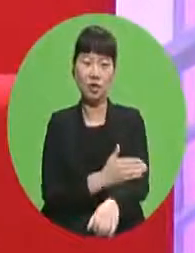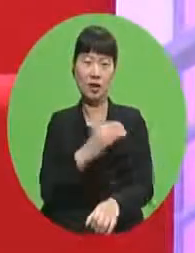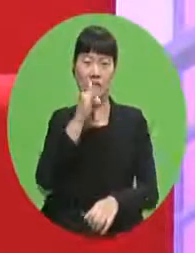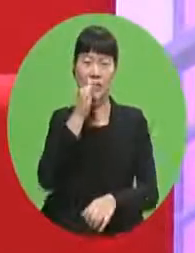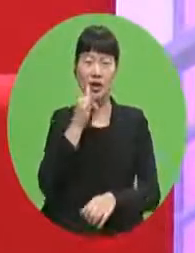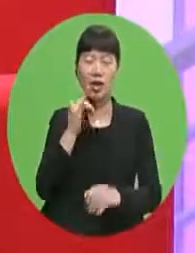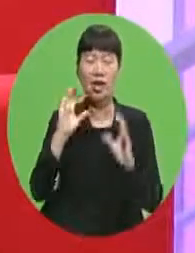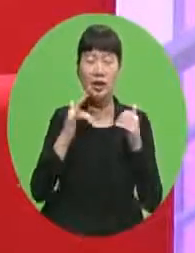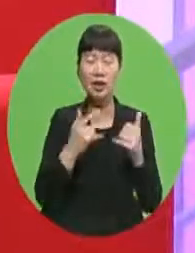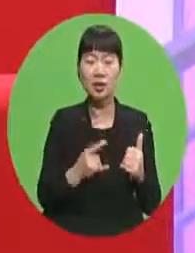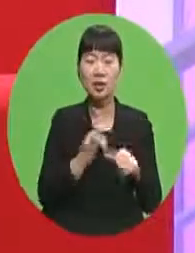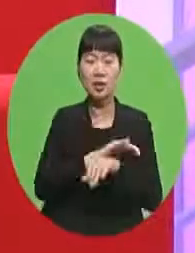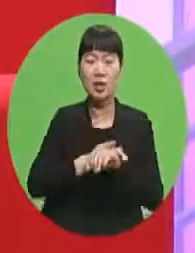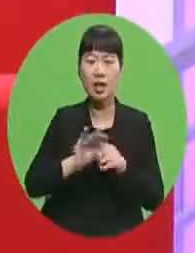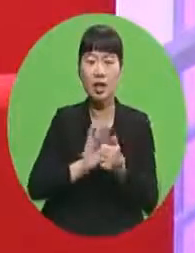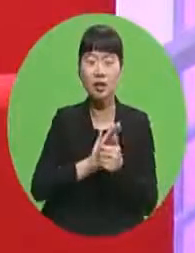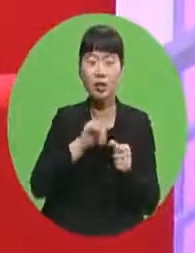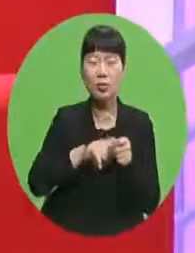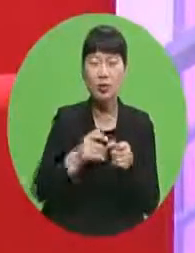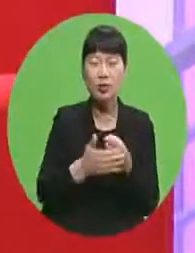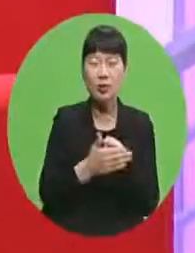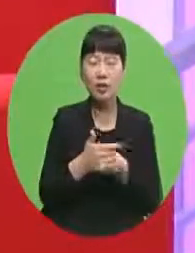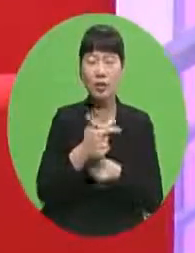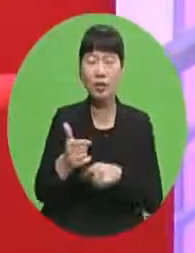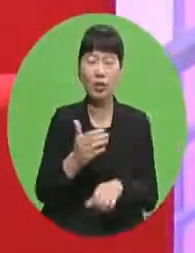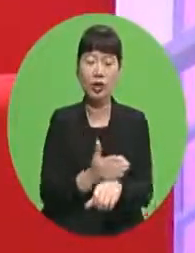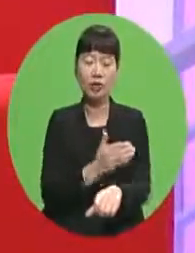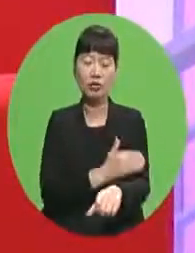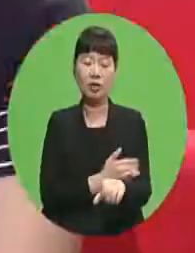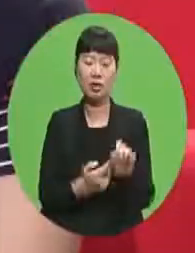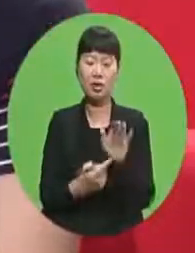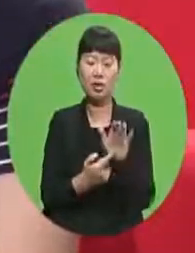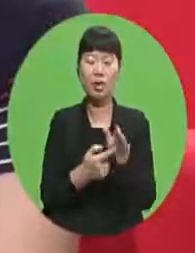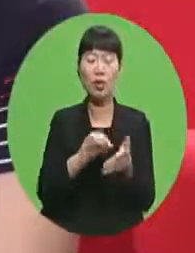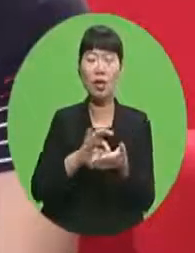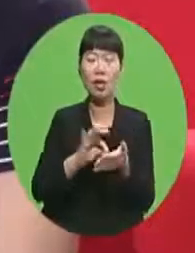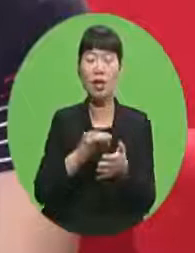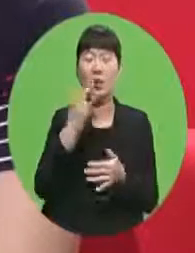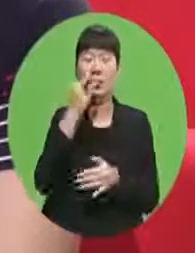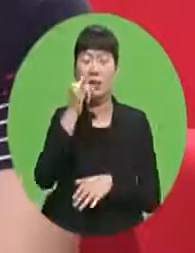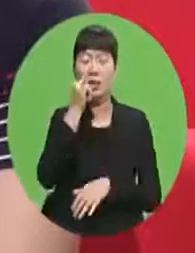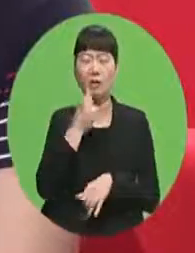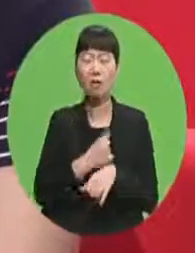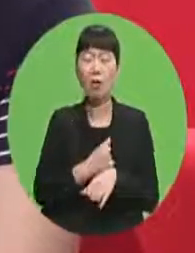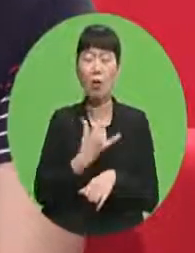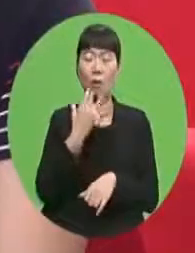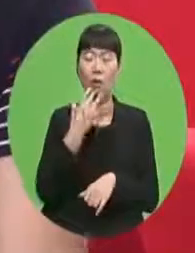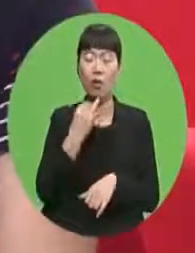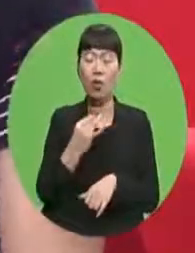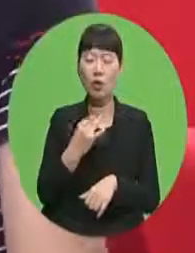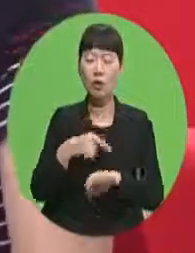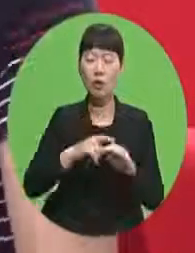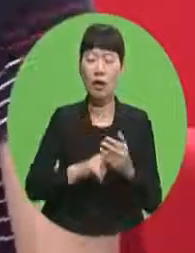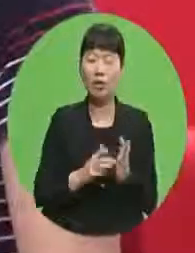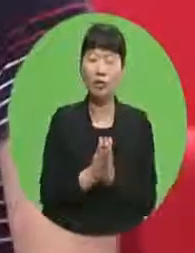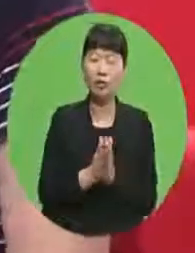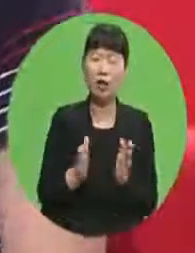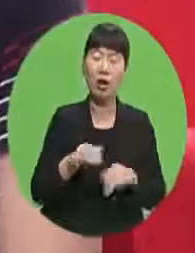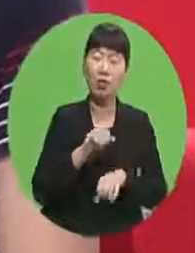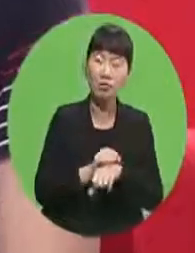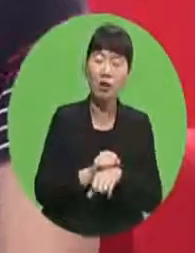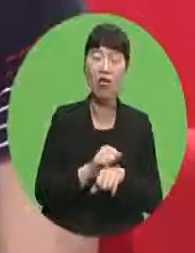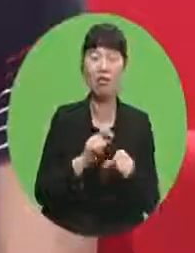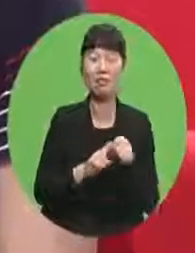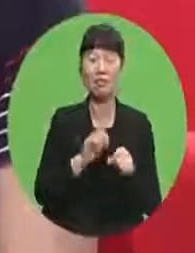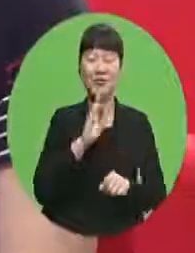아이한테 잘해준다는 의미로 너무 과장된 표현들을 쓰시는 부모들도 많아요. 그냥 물론 마음의 출발은 잘해주려고 하는